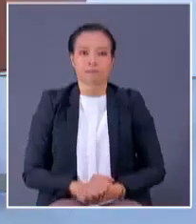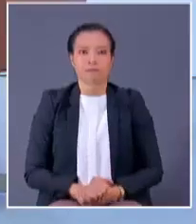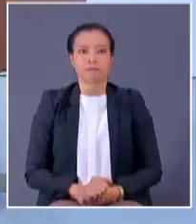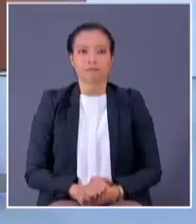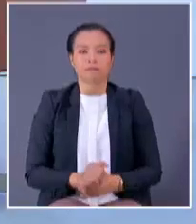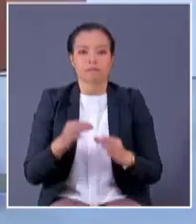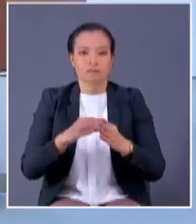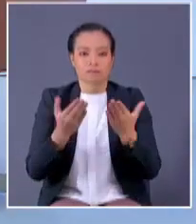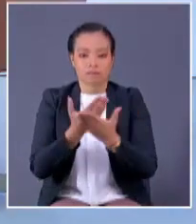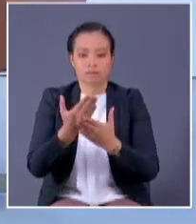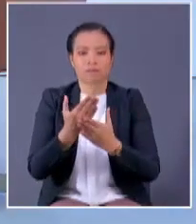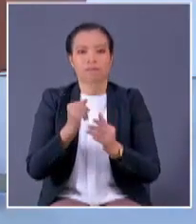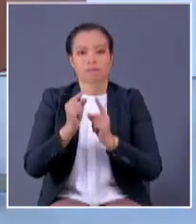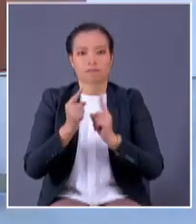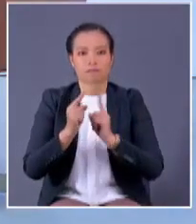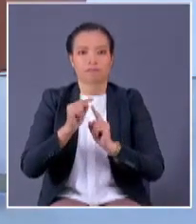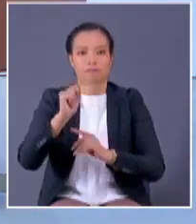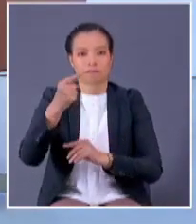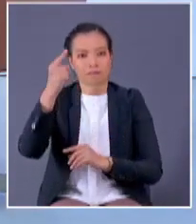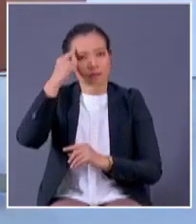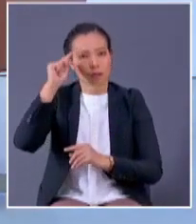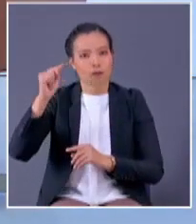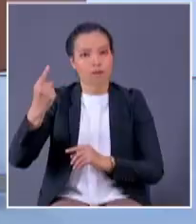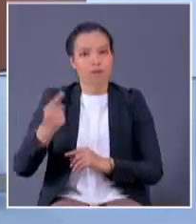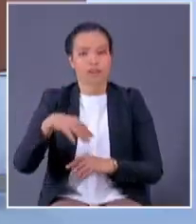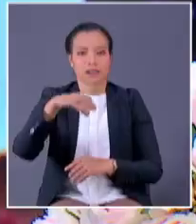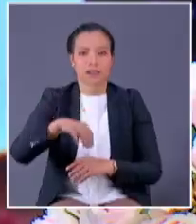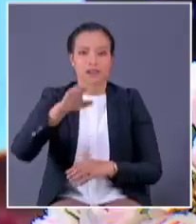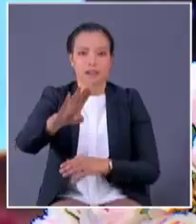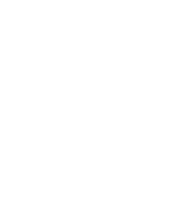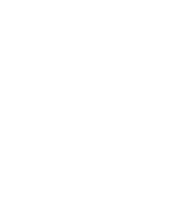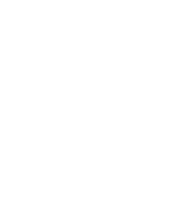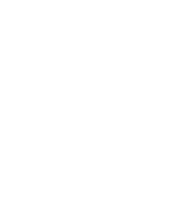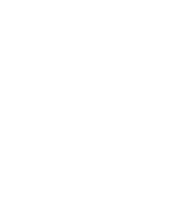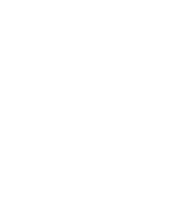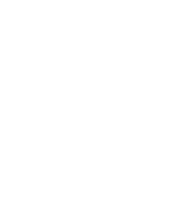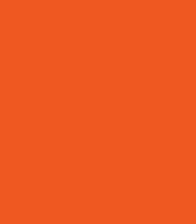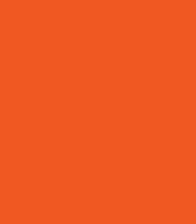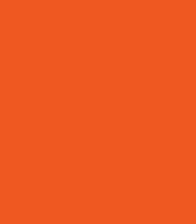ล้วเดี๋ยวค่อยมาหาทางออกร่วมกันใหม่นี่ก็เป็นความคิดเห็นในแง่มุมหนึ่งของผู้ประกอบการเรื่องของการขนส่ง